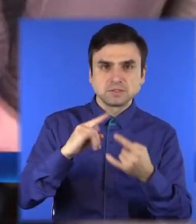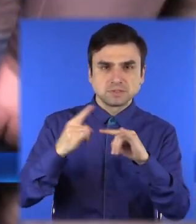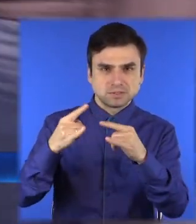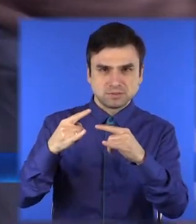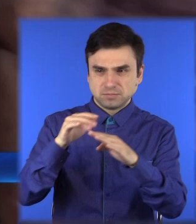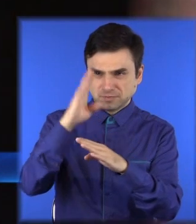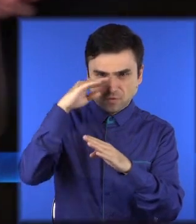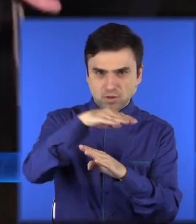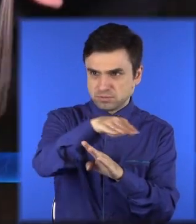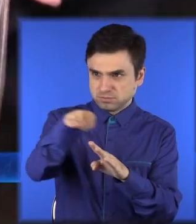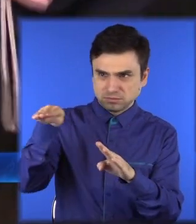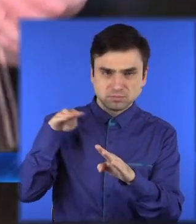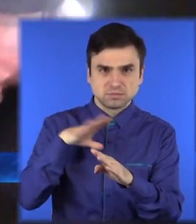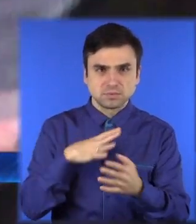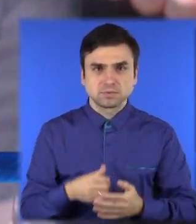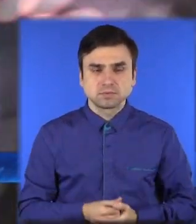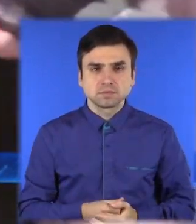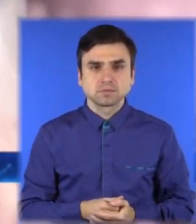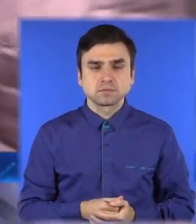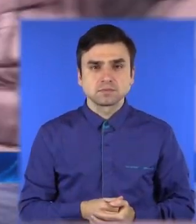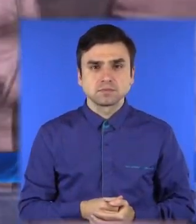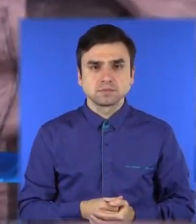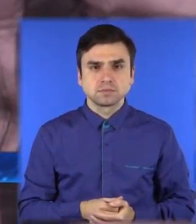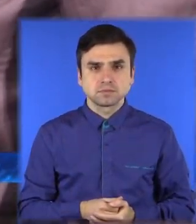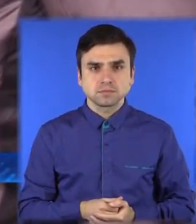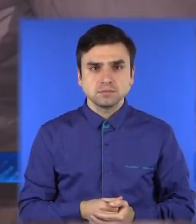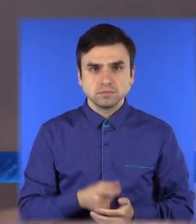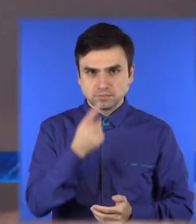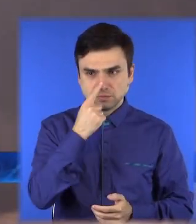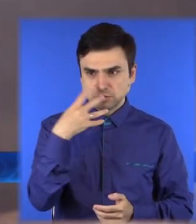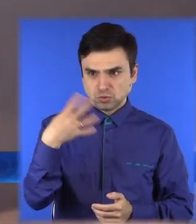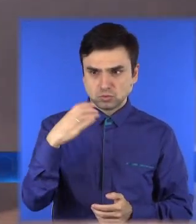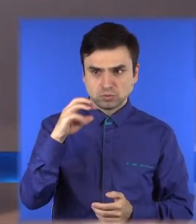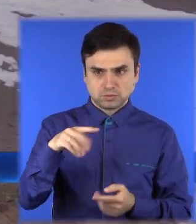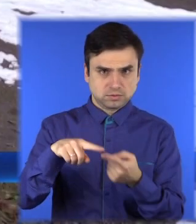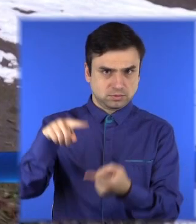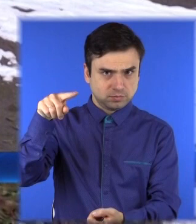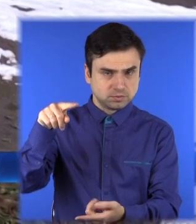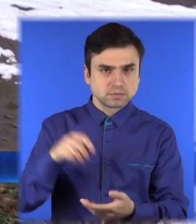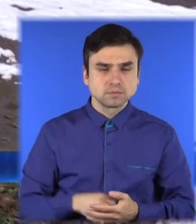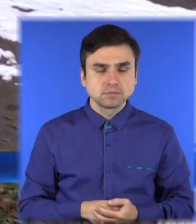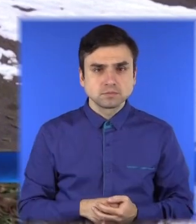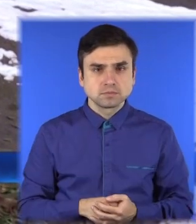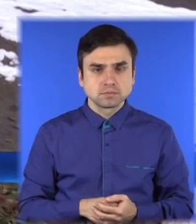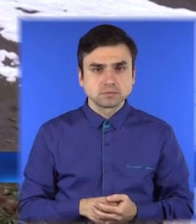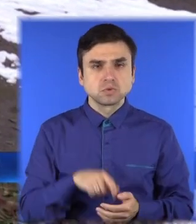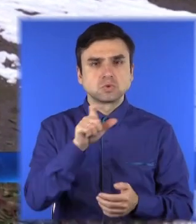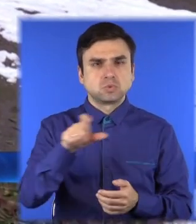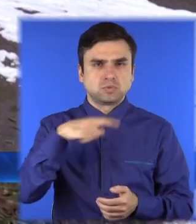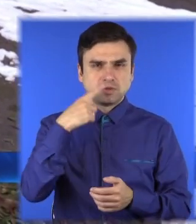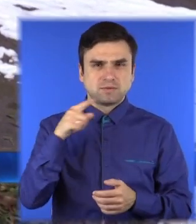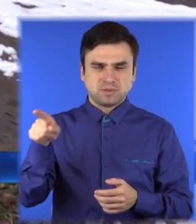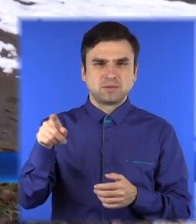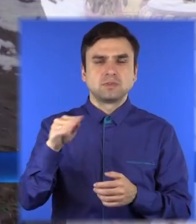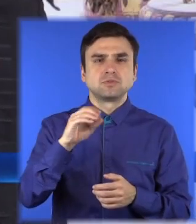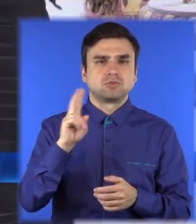Ну от, скажімо так, до 40 сантиметрів. Мешканці будинку кажуть, в усьому винна обслуговуюча компанія, яка